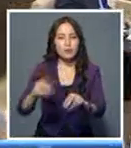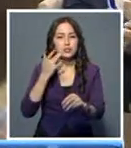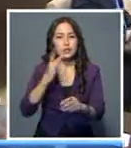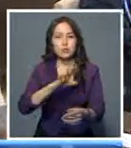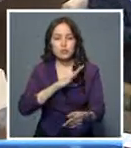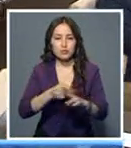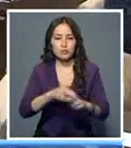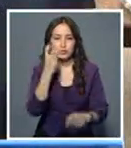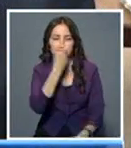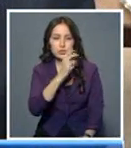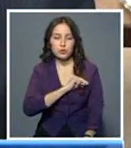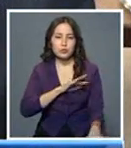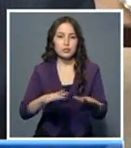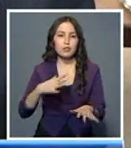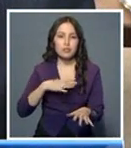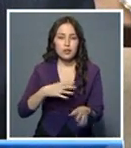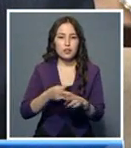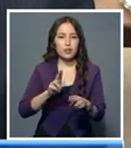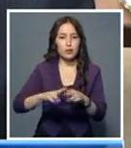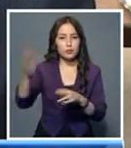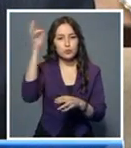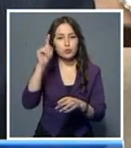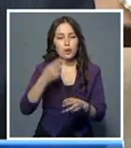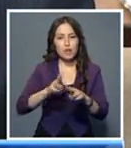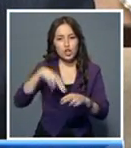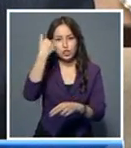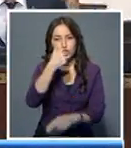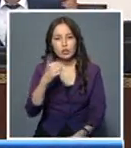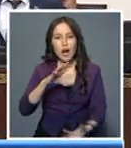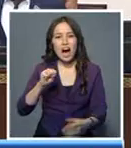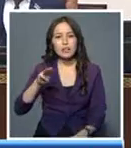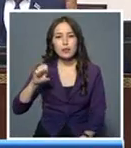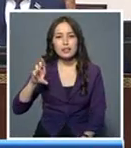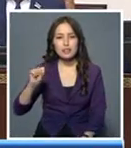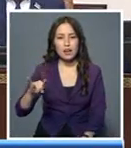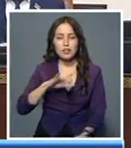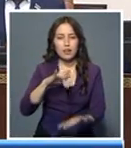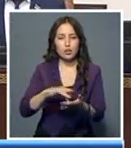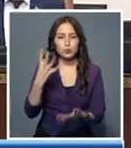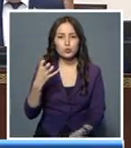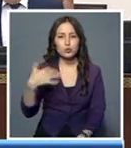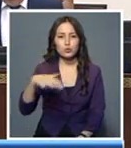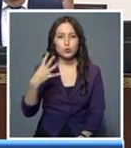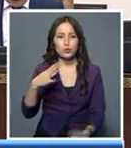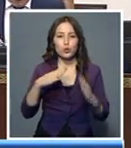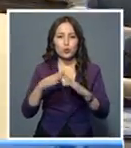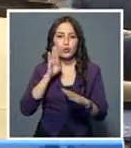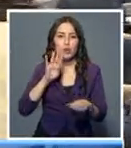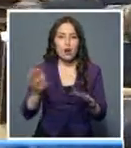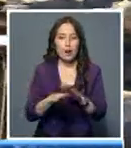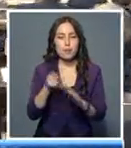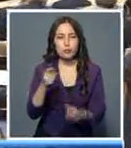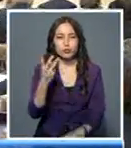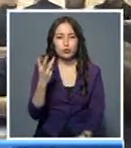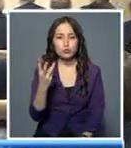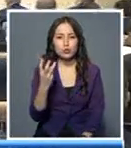көзге көрінбейді. Ресми мәліметке сүйенсек, биыл Атбасар қаласында 454 үй су астында қалып, 1379 адам көшірілді.